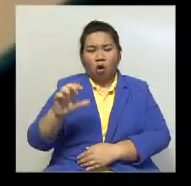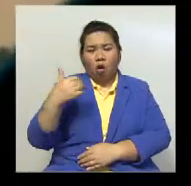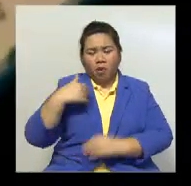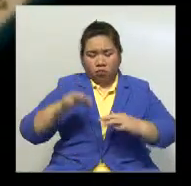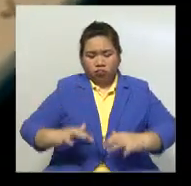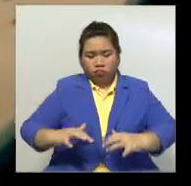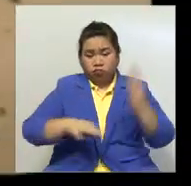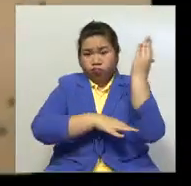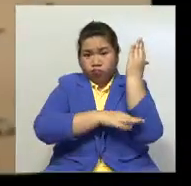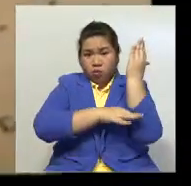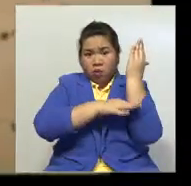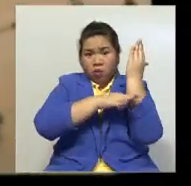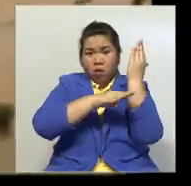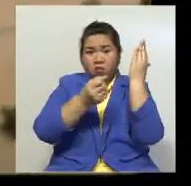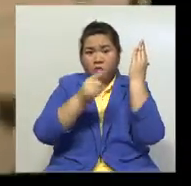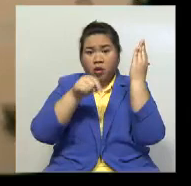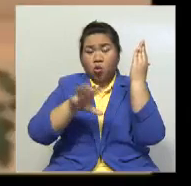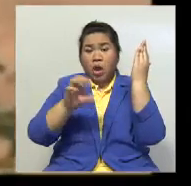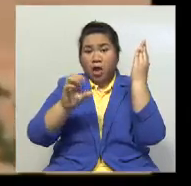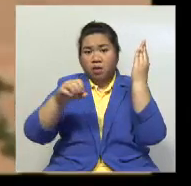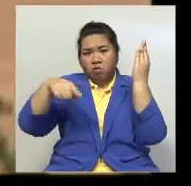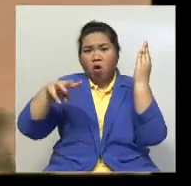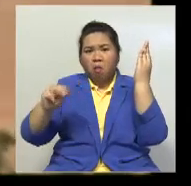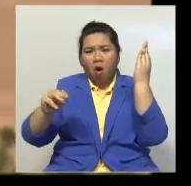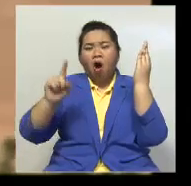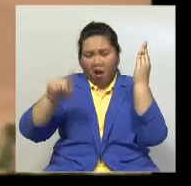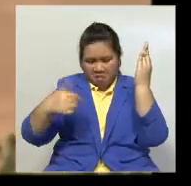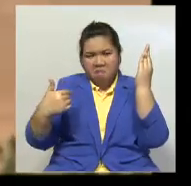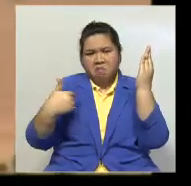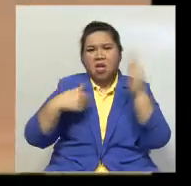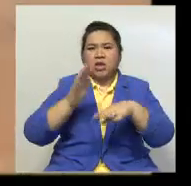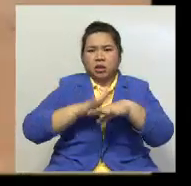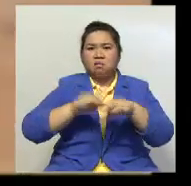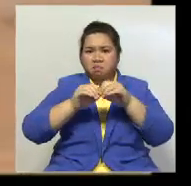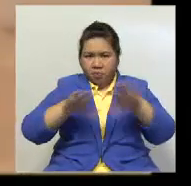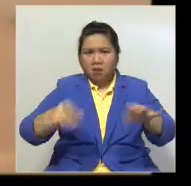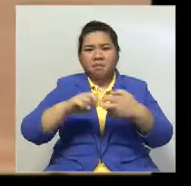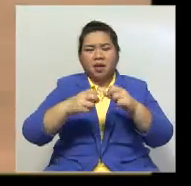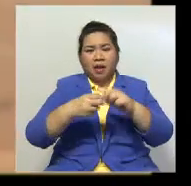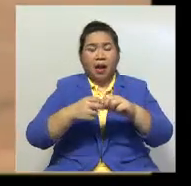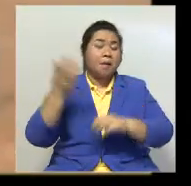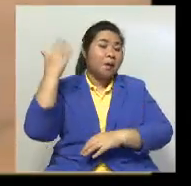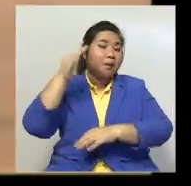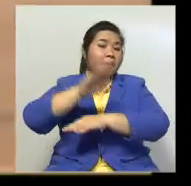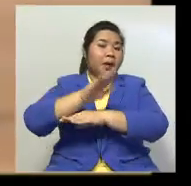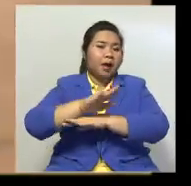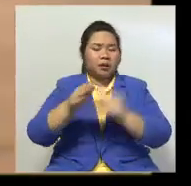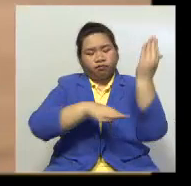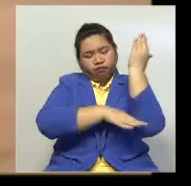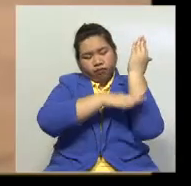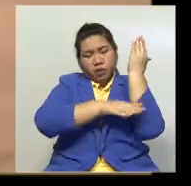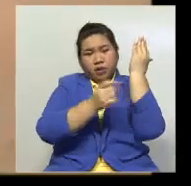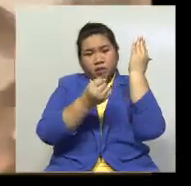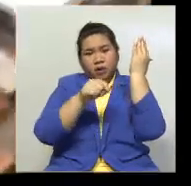พิ่มขึ้นถึงระดับ11เมตร50เซนติเมตรก็จะต้องประกาศเตือนภัยซึ่งช่วงบ่ายวานนี้ระดับน้ำนั้นยังอยู่ที่11เม